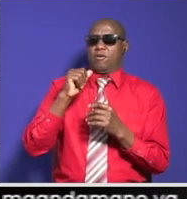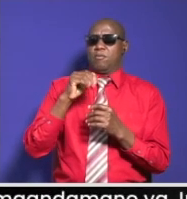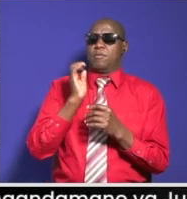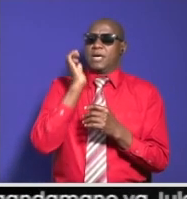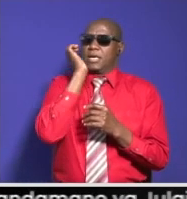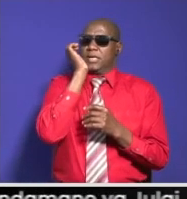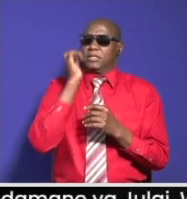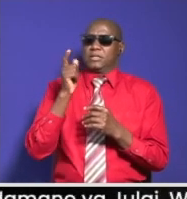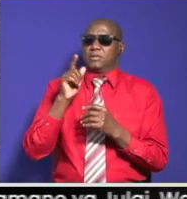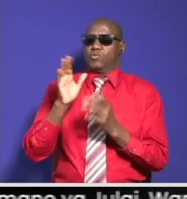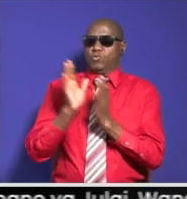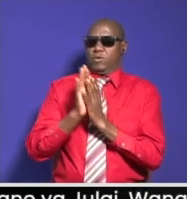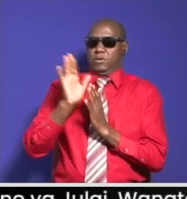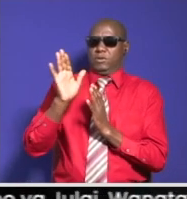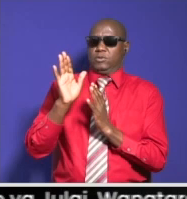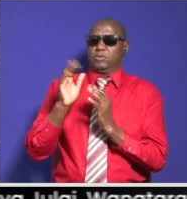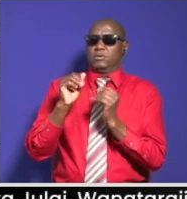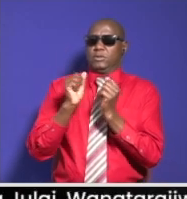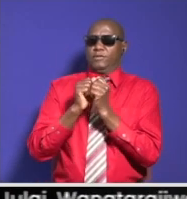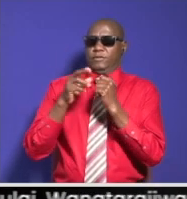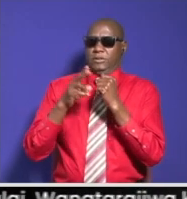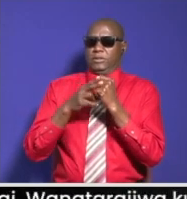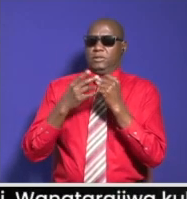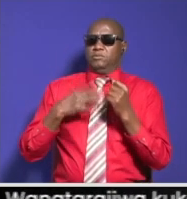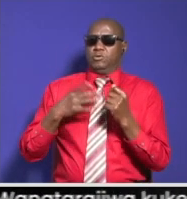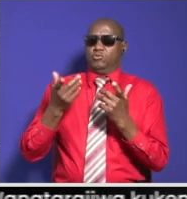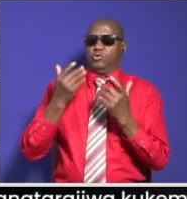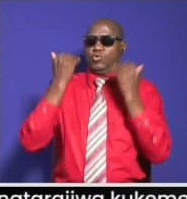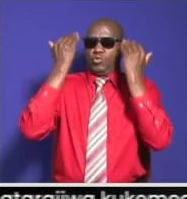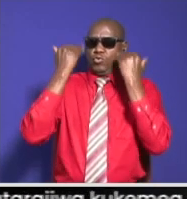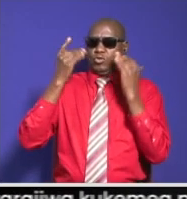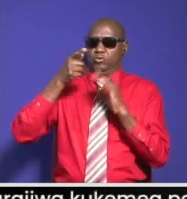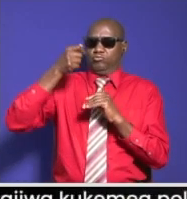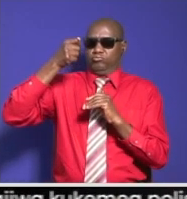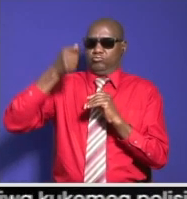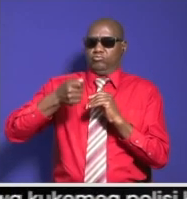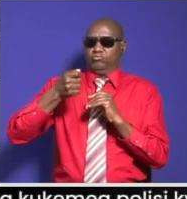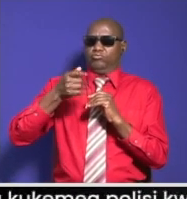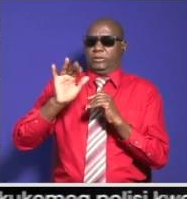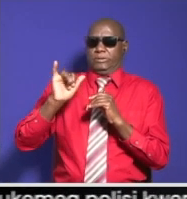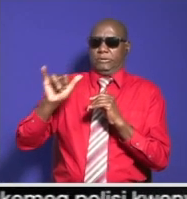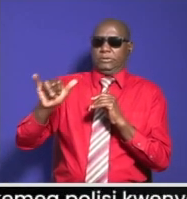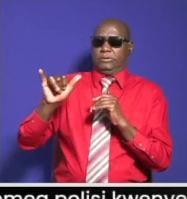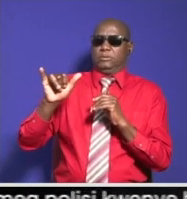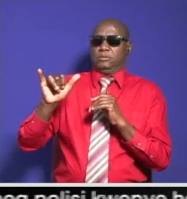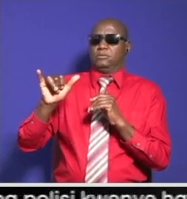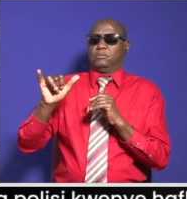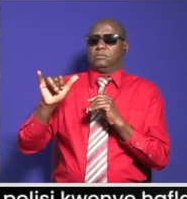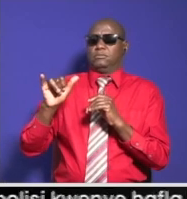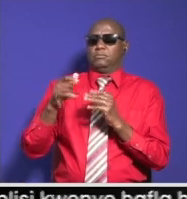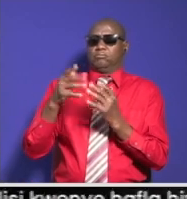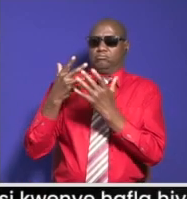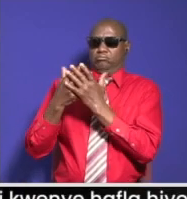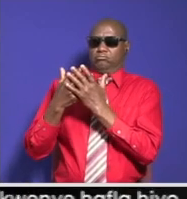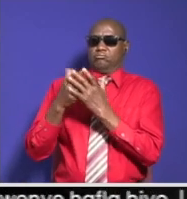17 imeendelea Alhamisi hii, ambapo mahakama imeamuru kuwa wasalie korokoroni kwa siku 47 zaidi. Upande